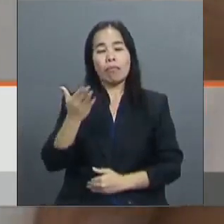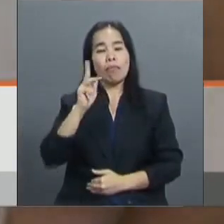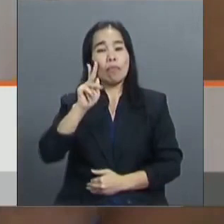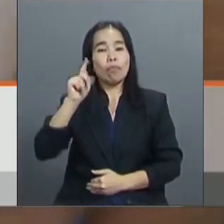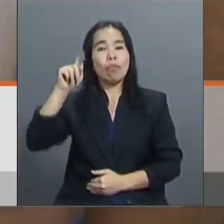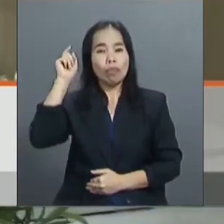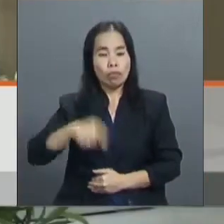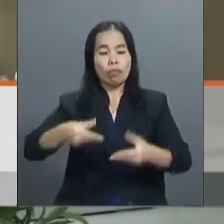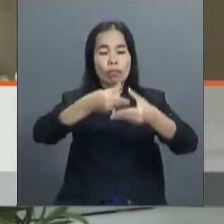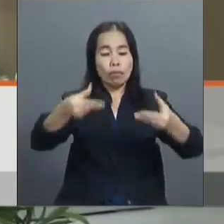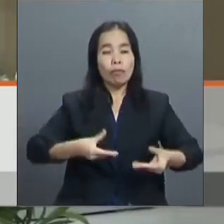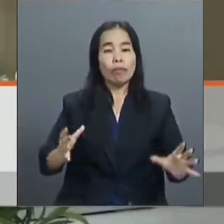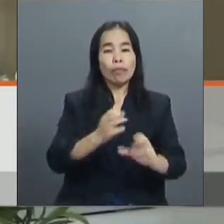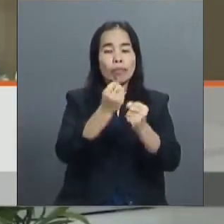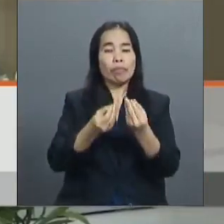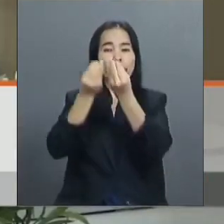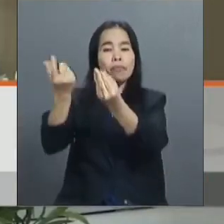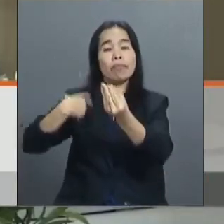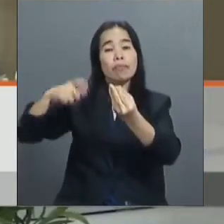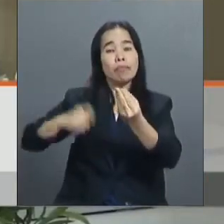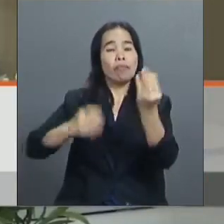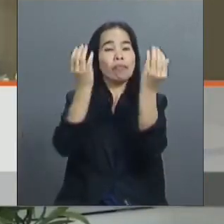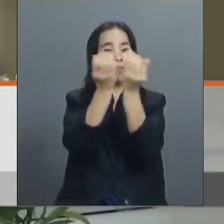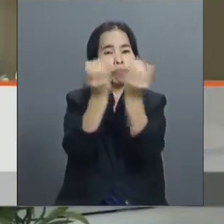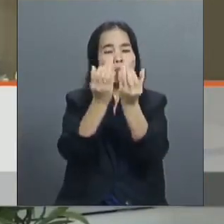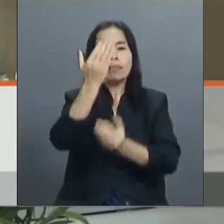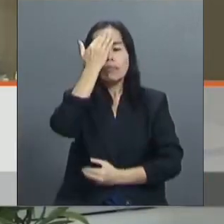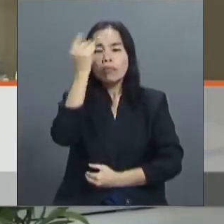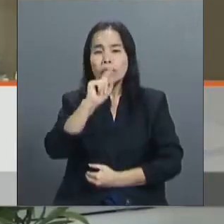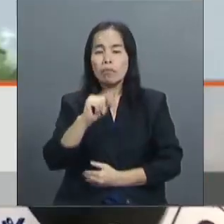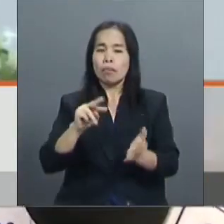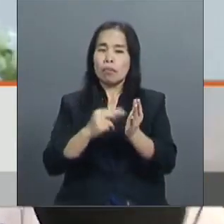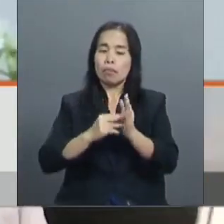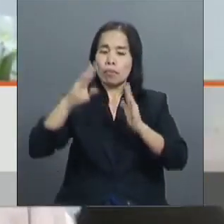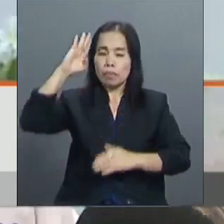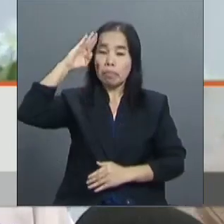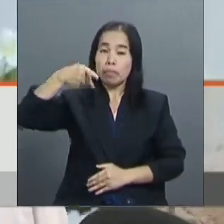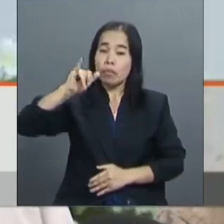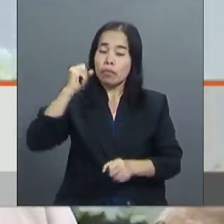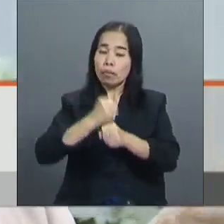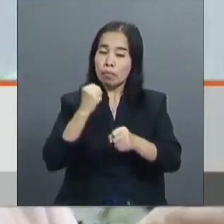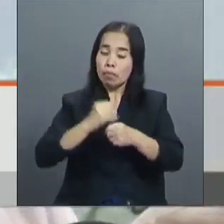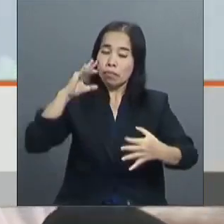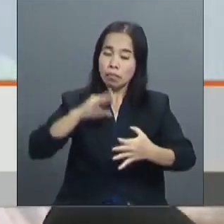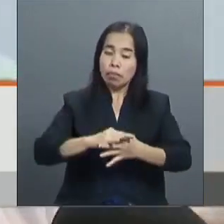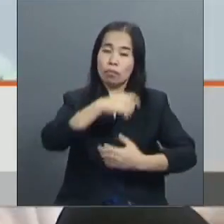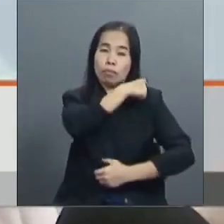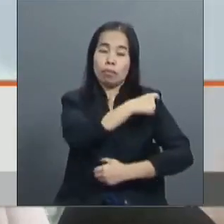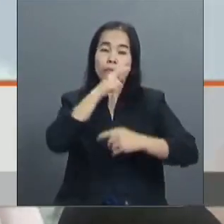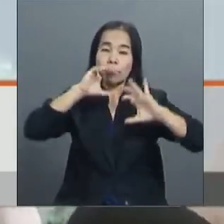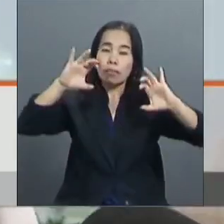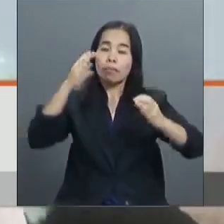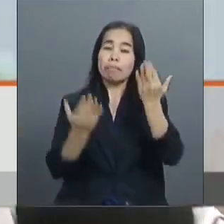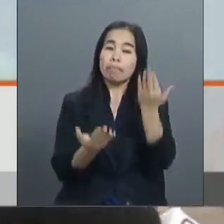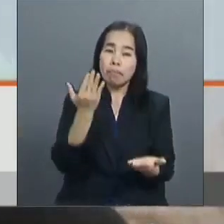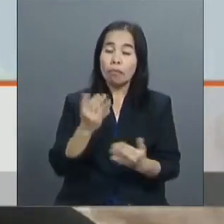ร้องต่อศาลรัฐธรรมนูญให้วินิจฉัยว่าพลเอกประยุทธ์เป็นเจ้าหน้าที่อื่นของรัฐหรือไม่ทั้งนี้หากพลเอกประยุทธ์เป็นเจ้า